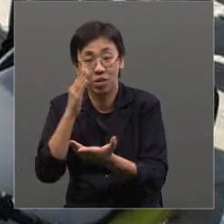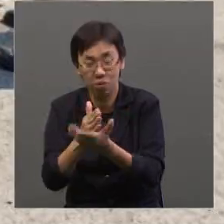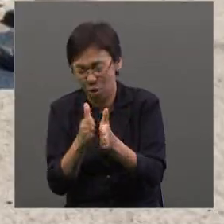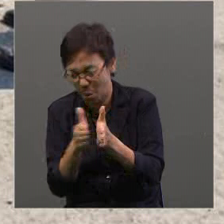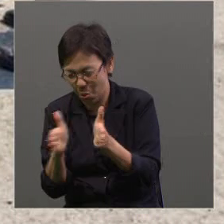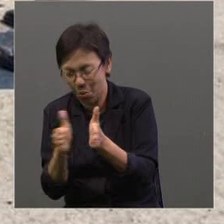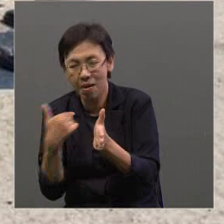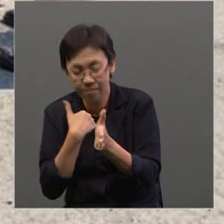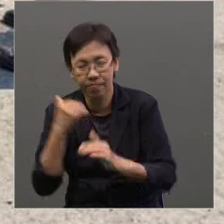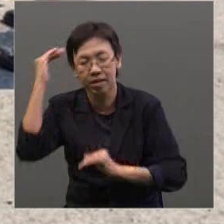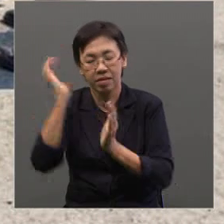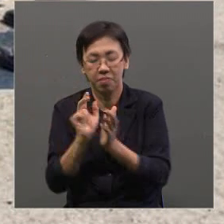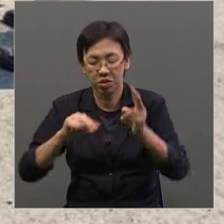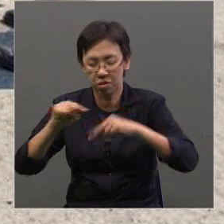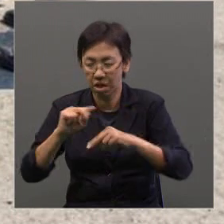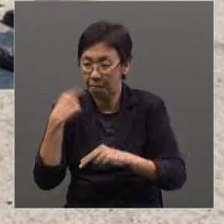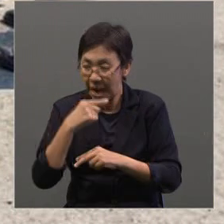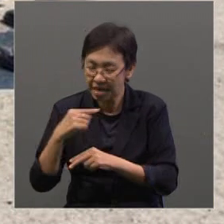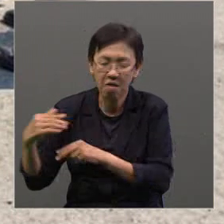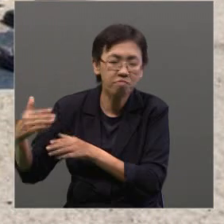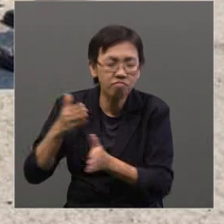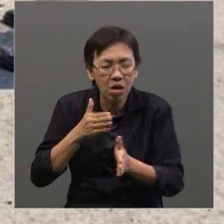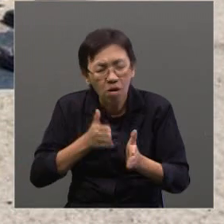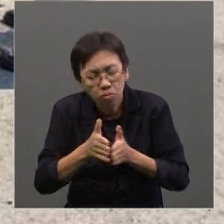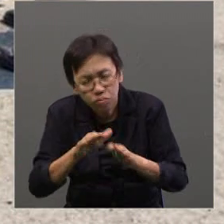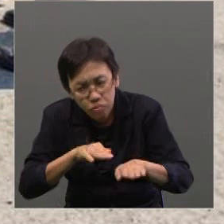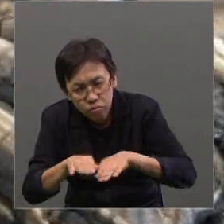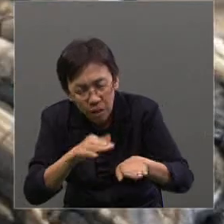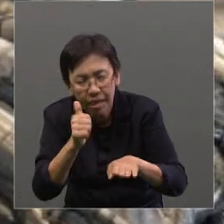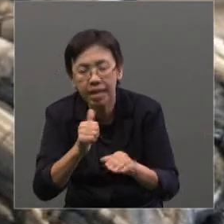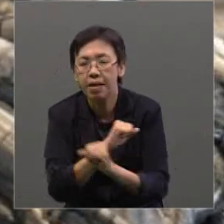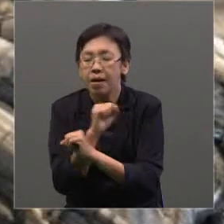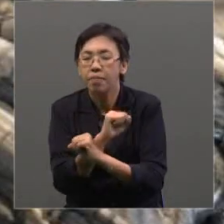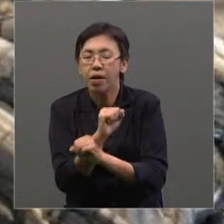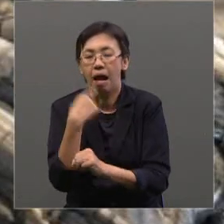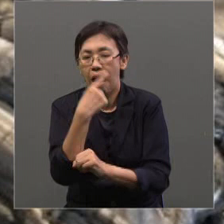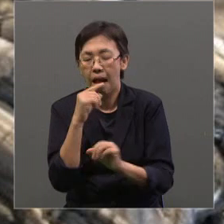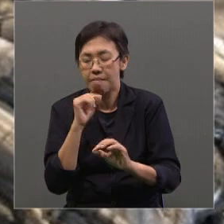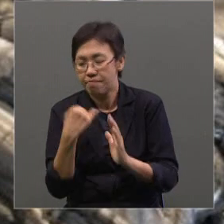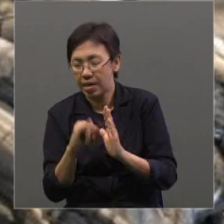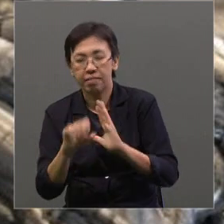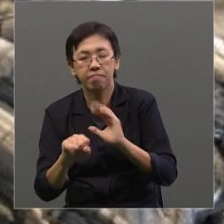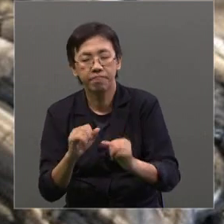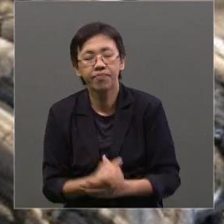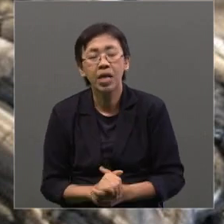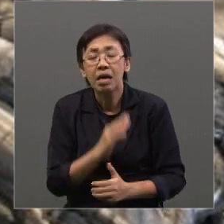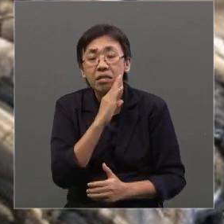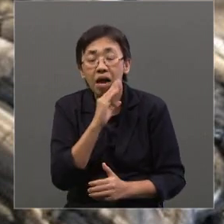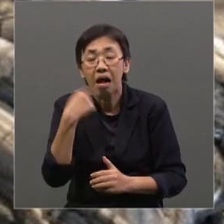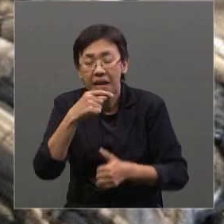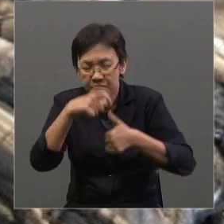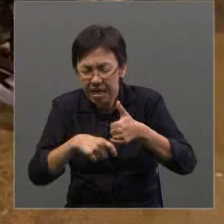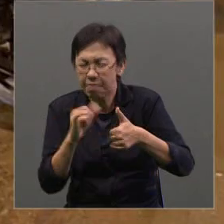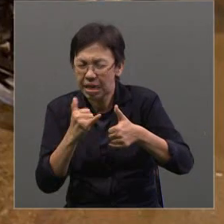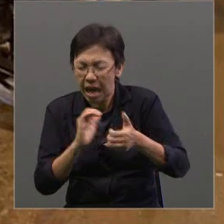คะก็ให้ตั้งจุดตรวจจุดสกัดเพื่อกวดขันวินัยจราจรตรวจสอบแล้วก็ป้องปรามให้ครอบคลุมปรับเปลี่ยนเยาวชนที่มี